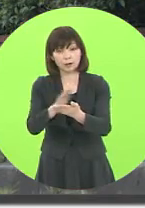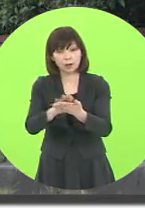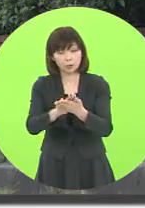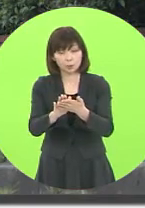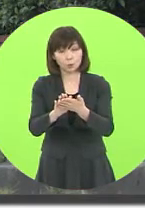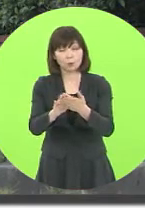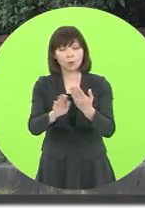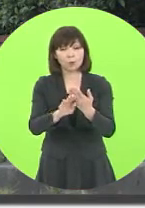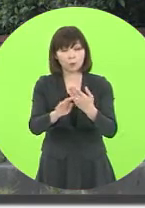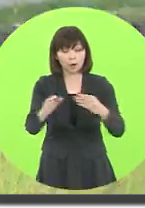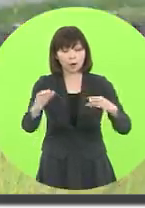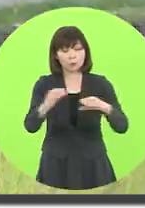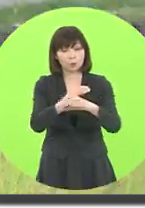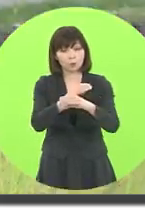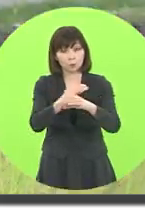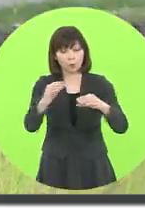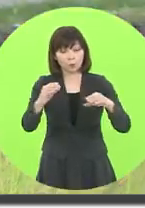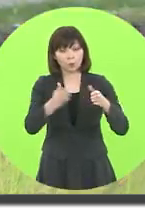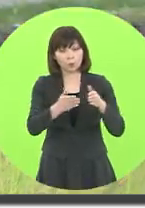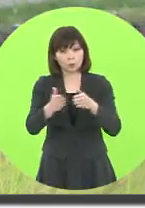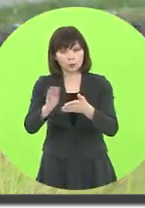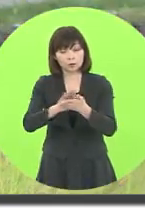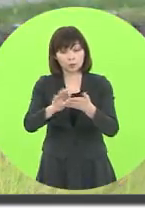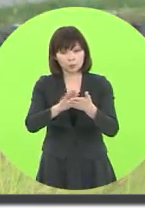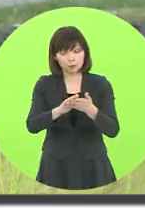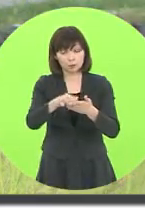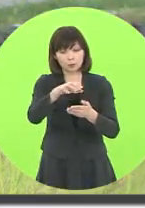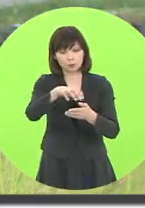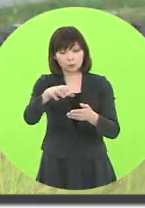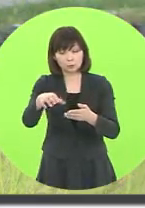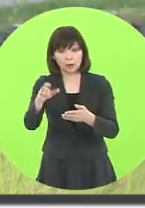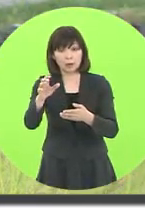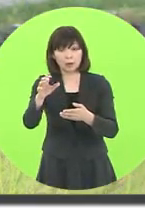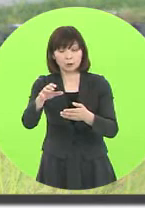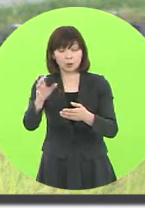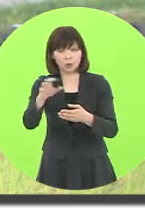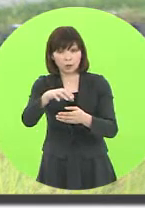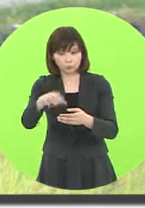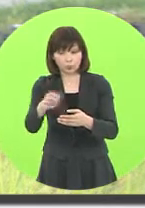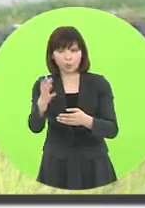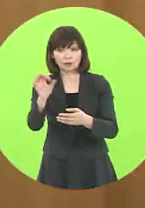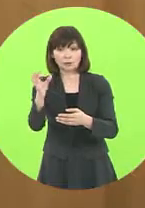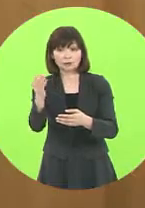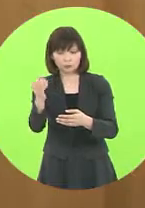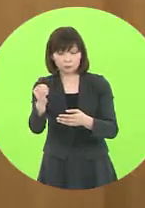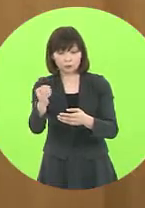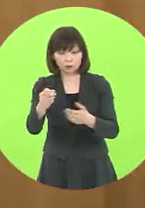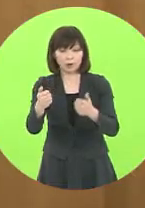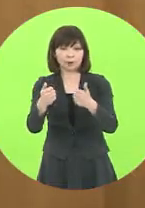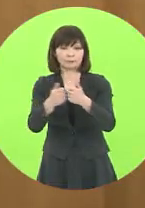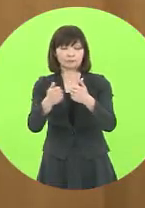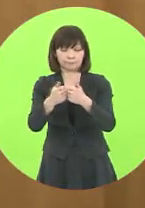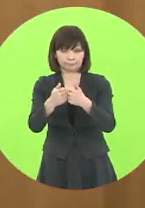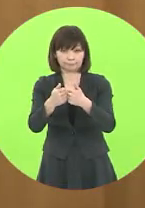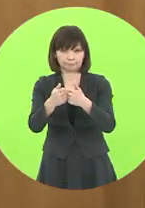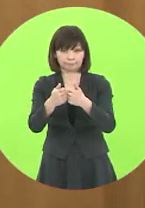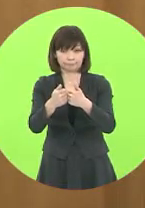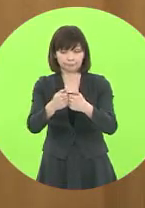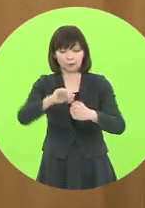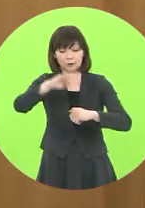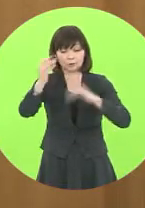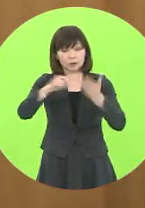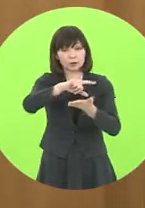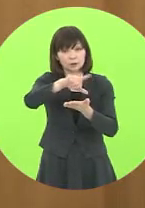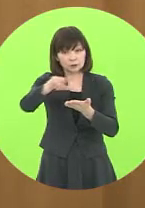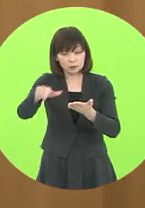の投資額や整備箇所について検討することとしております。中山間地域の自立を支